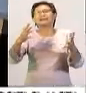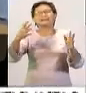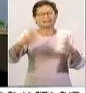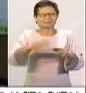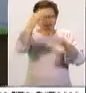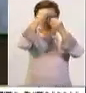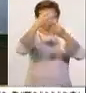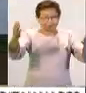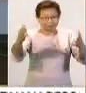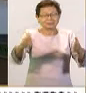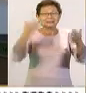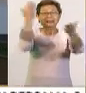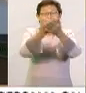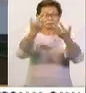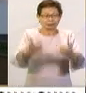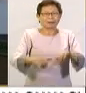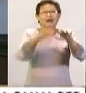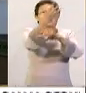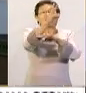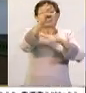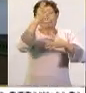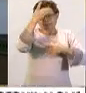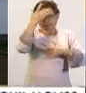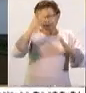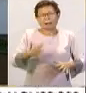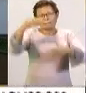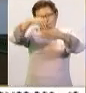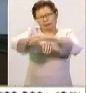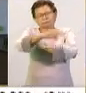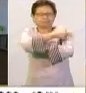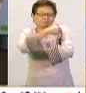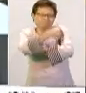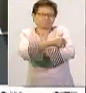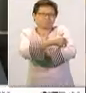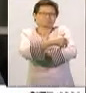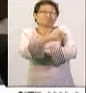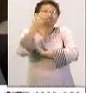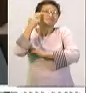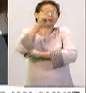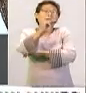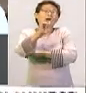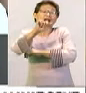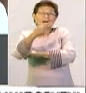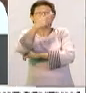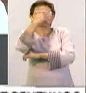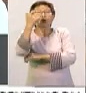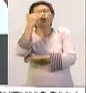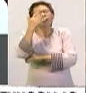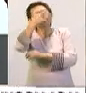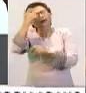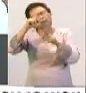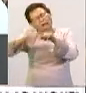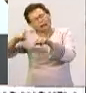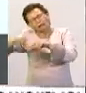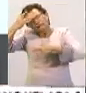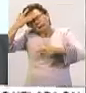turut memaklumkan setakat ini ada 16 pesakit telah dimasukkan ke hospital tempatan di Mekah disebabkan pelbagai